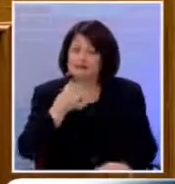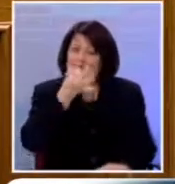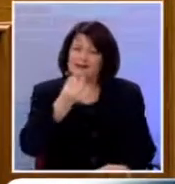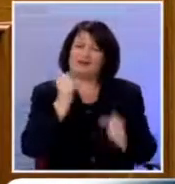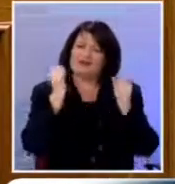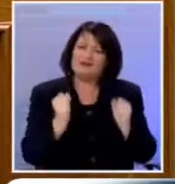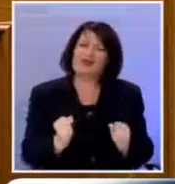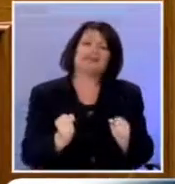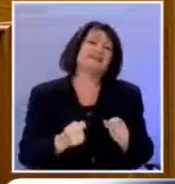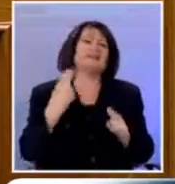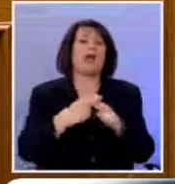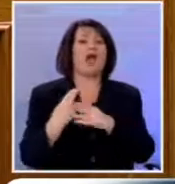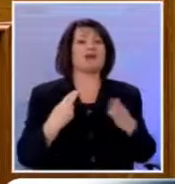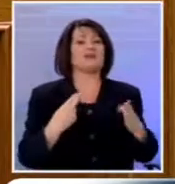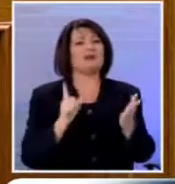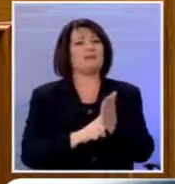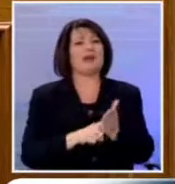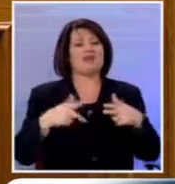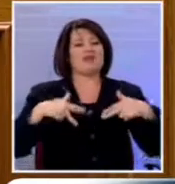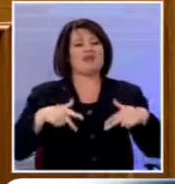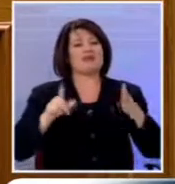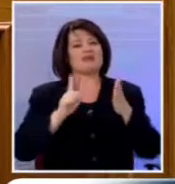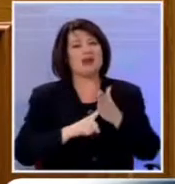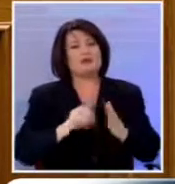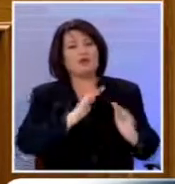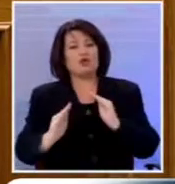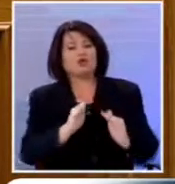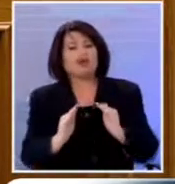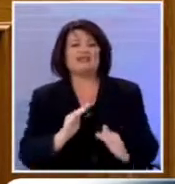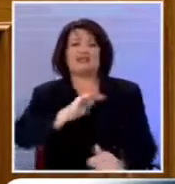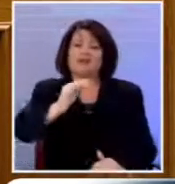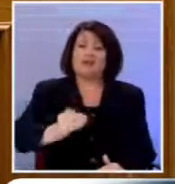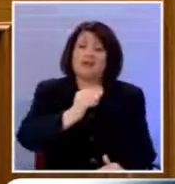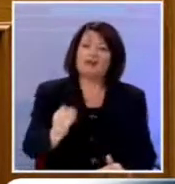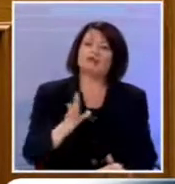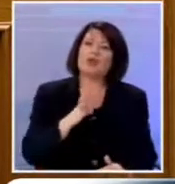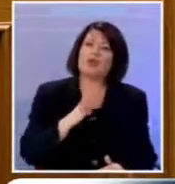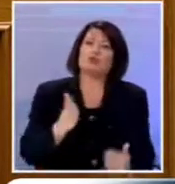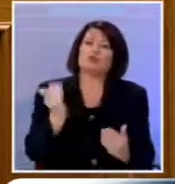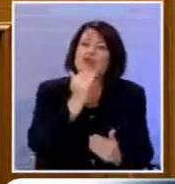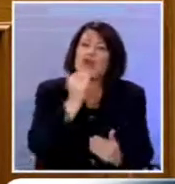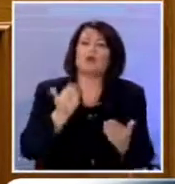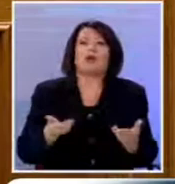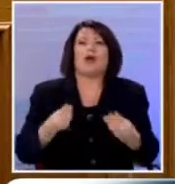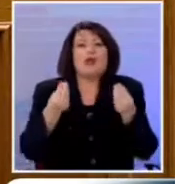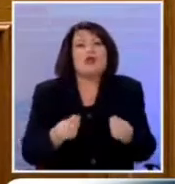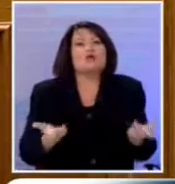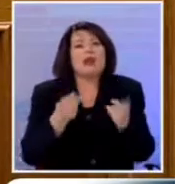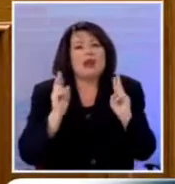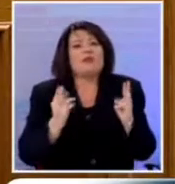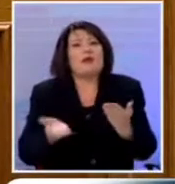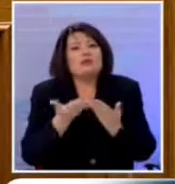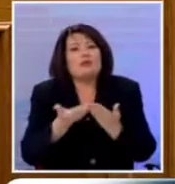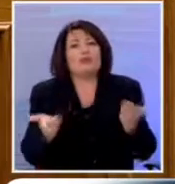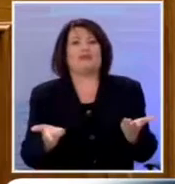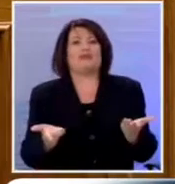στοιχειώδες καθήκον μιας αριστερής κυβέρνησης. Να δείξει τη στοργή της, να ανακουφίσει με άμεσα μέτρα αυτούς τους συμπολίτες μας, αυτά